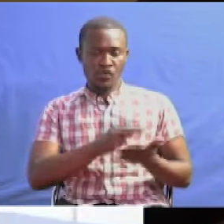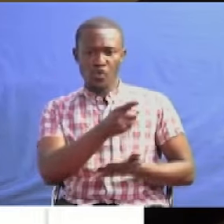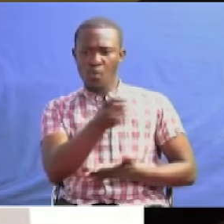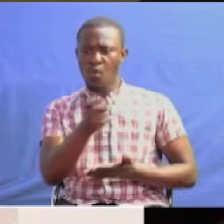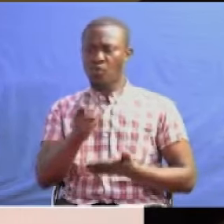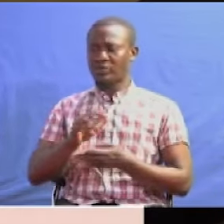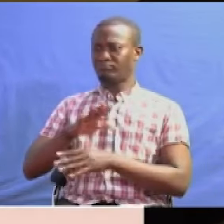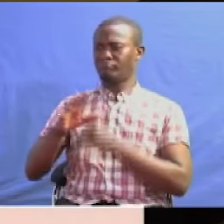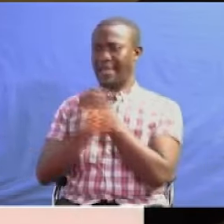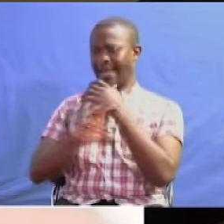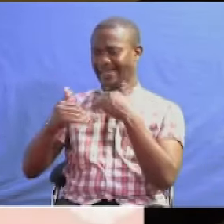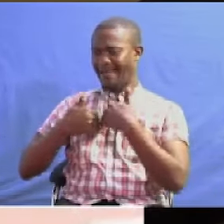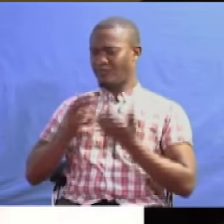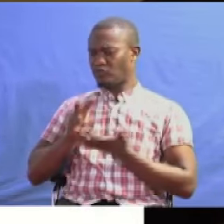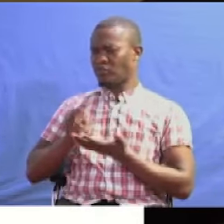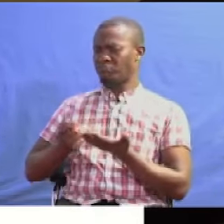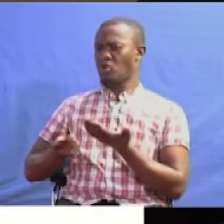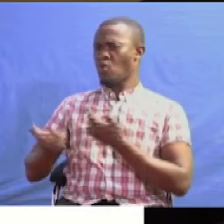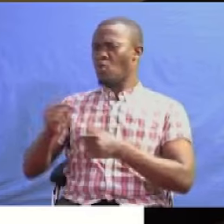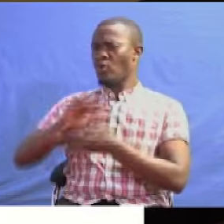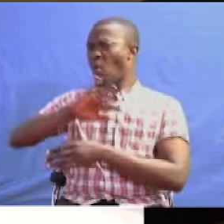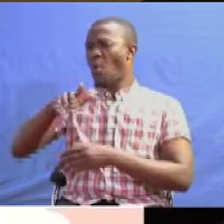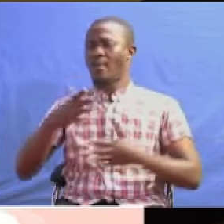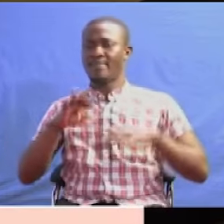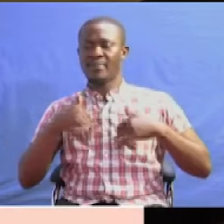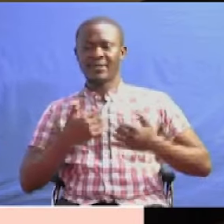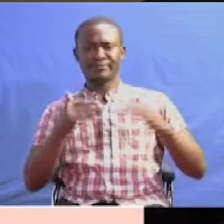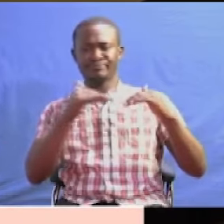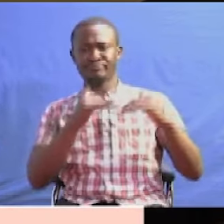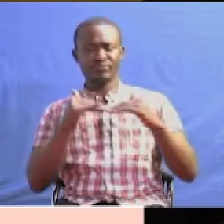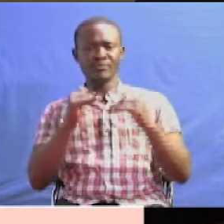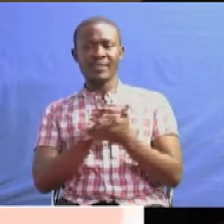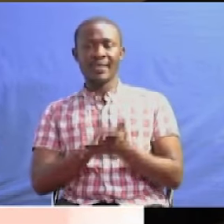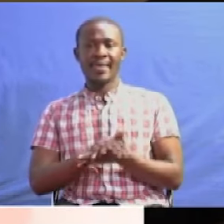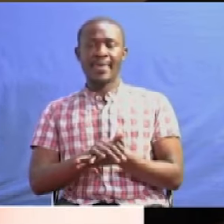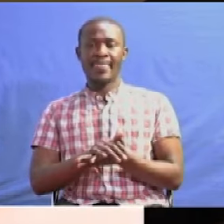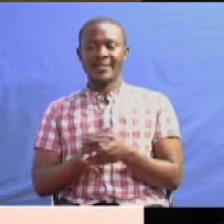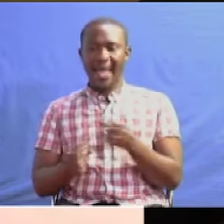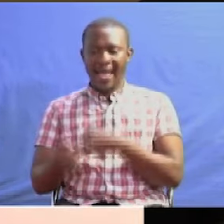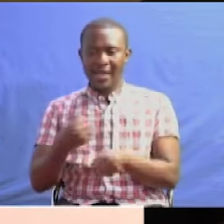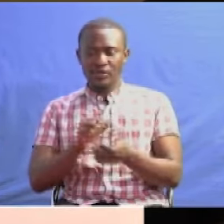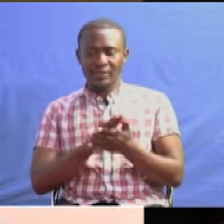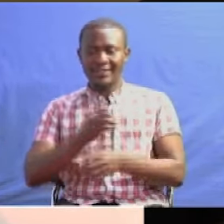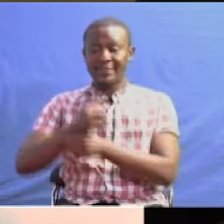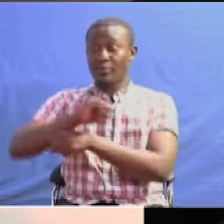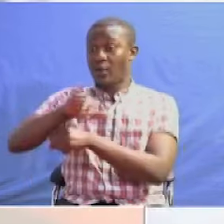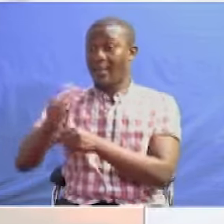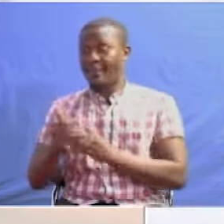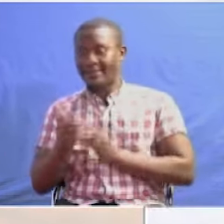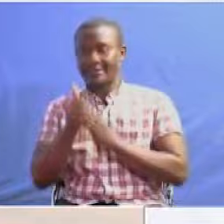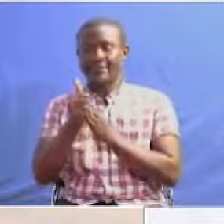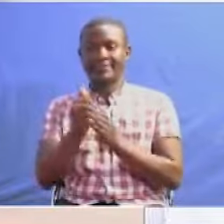za taifa zinakusudiwa kuwafikia wananchi wote kwa usawa, kauli iliyoungwa mkono na viongozi